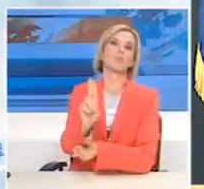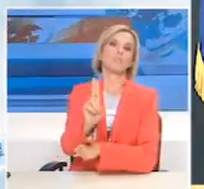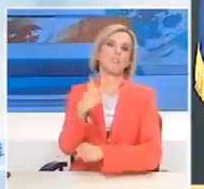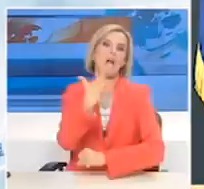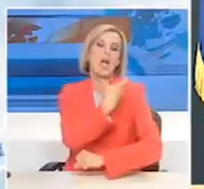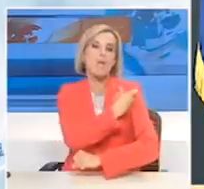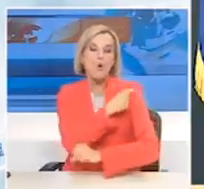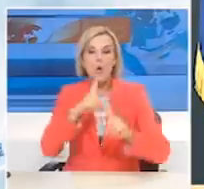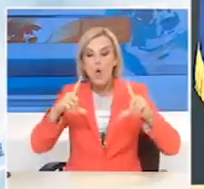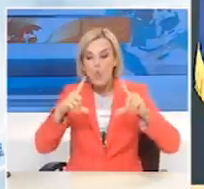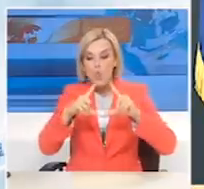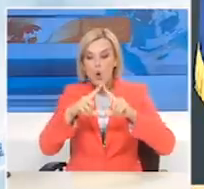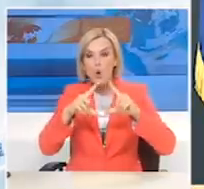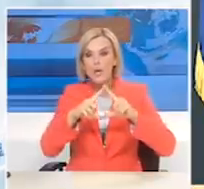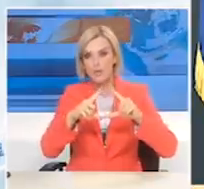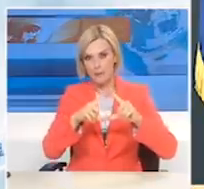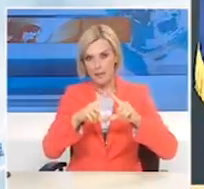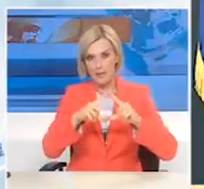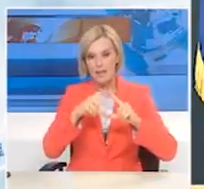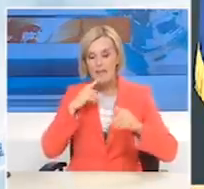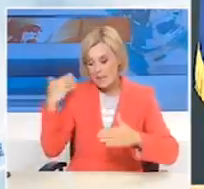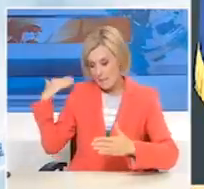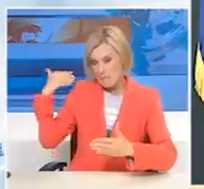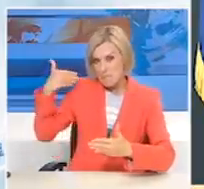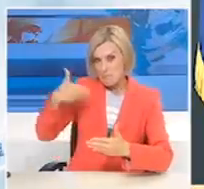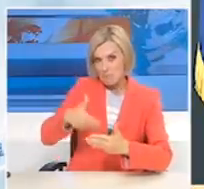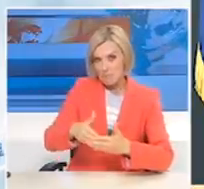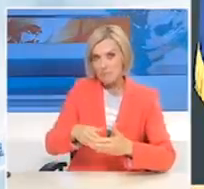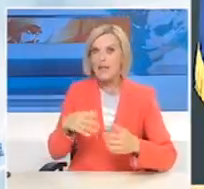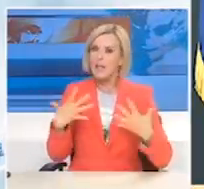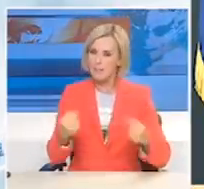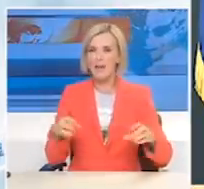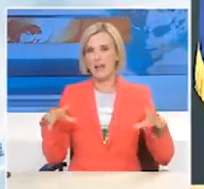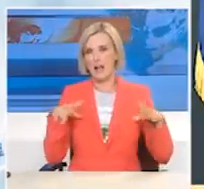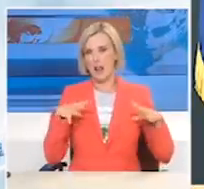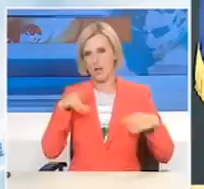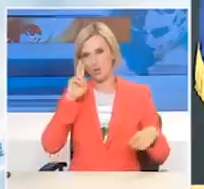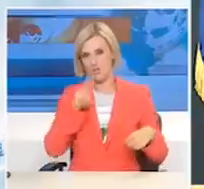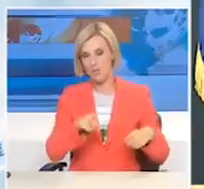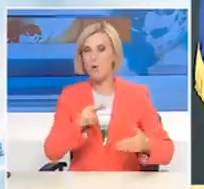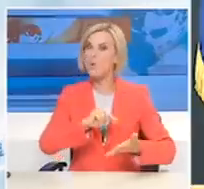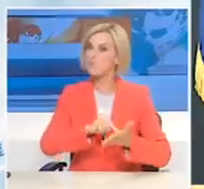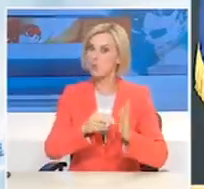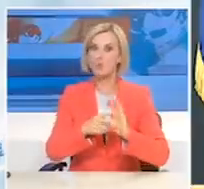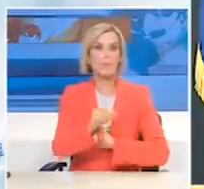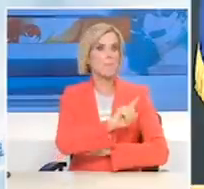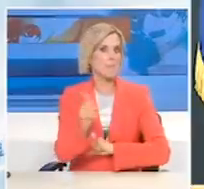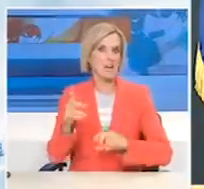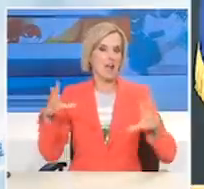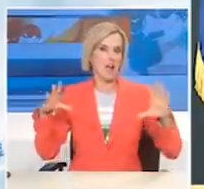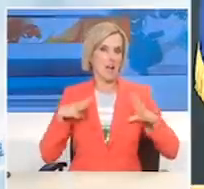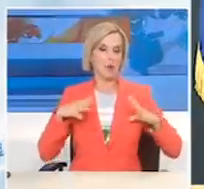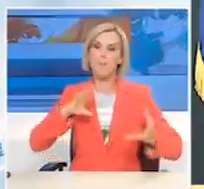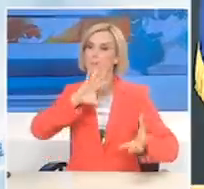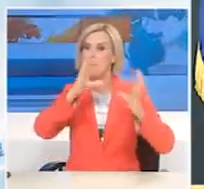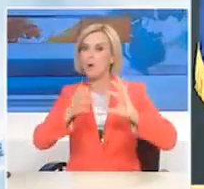δοκιμών. Τις τελευταίες μέρες υπήρξε μια αναμενόμενη χαλάρωση όλων μας. Χρειάζεται προσοχή. Ο Παγκόσμιος